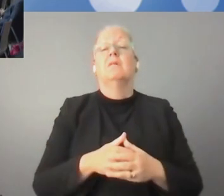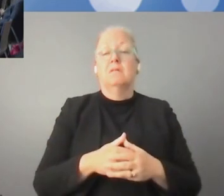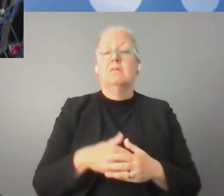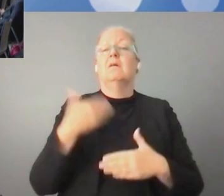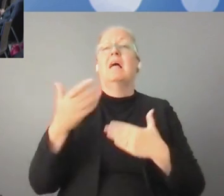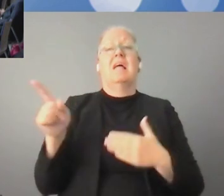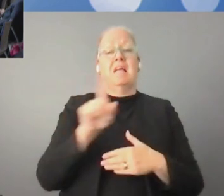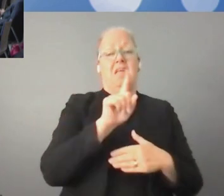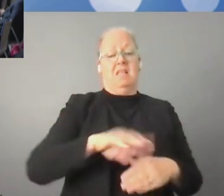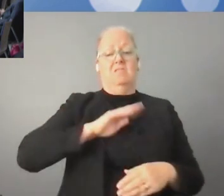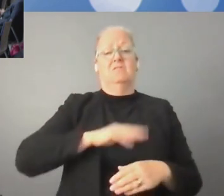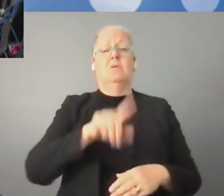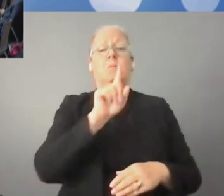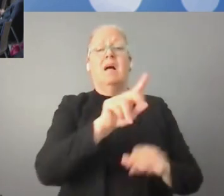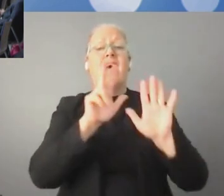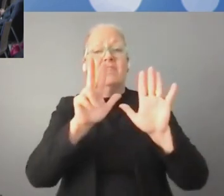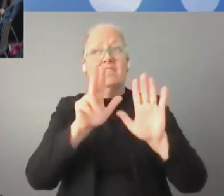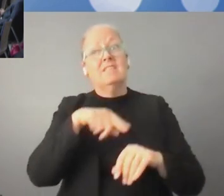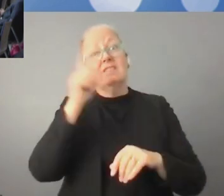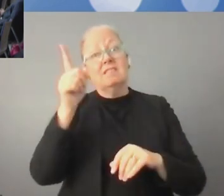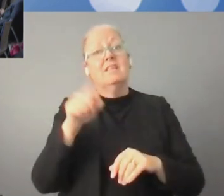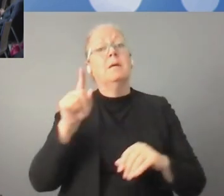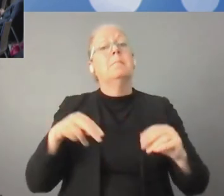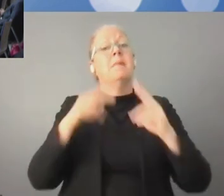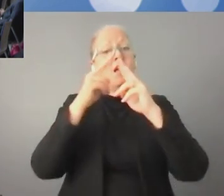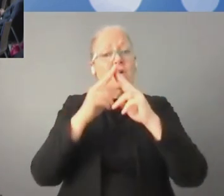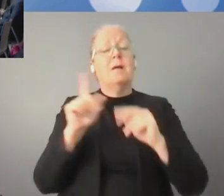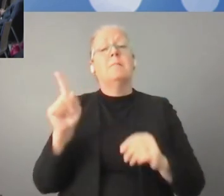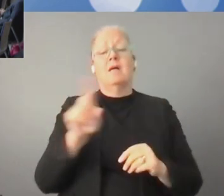是14岁的时候，他开始